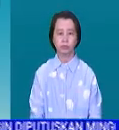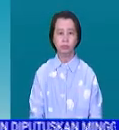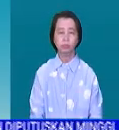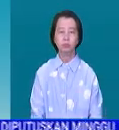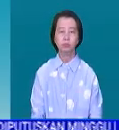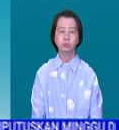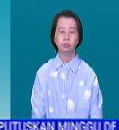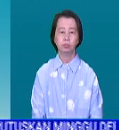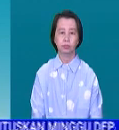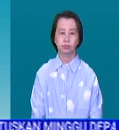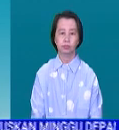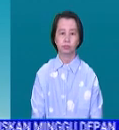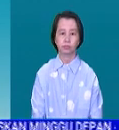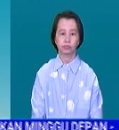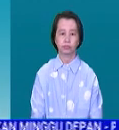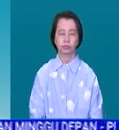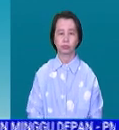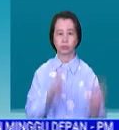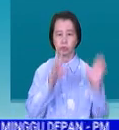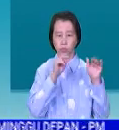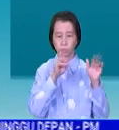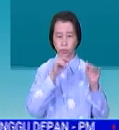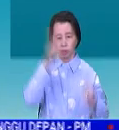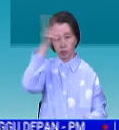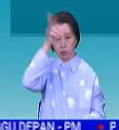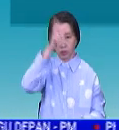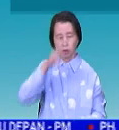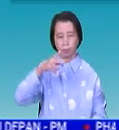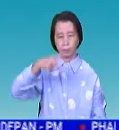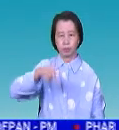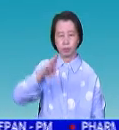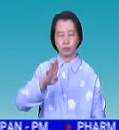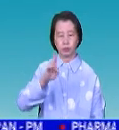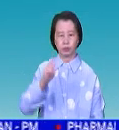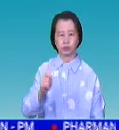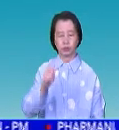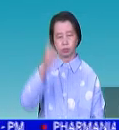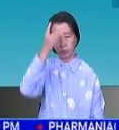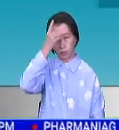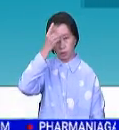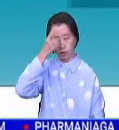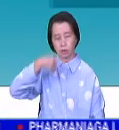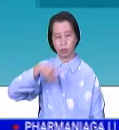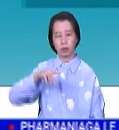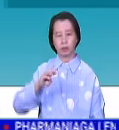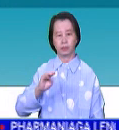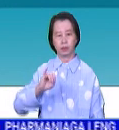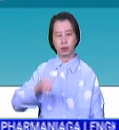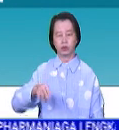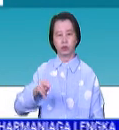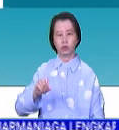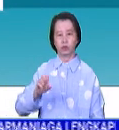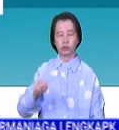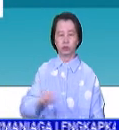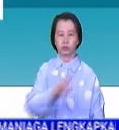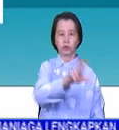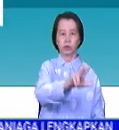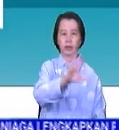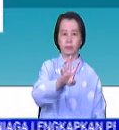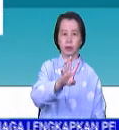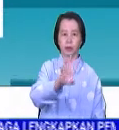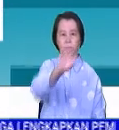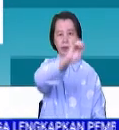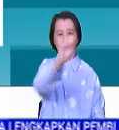klasah menurut siapan Twitter menteri kerajaan tempatan dan Perumahan Negeri Datuk Seri Panglima masid di manjun sebanyak